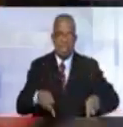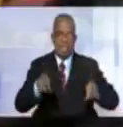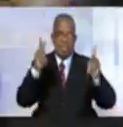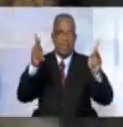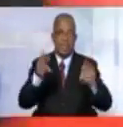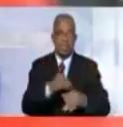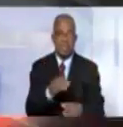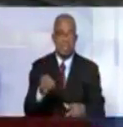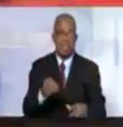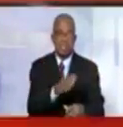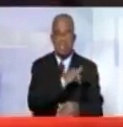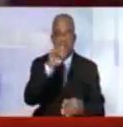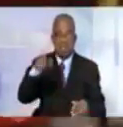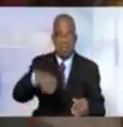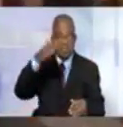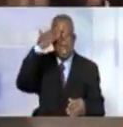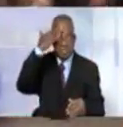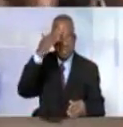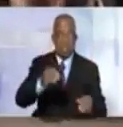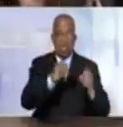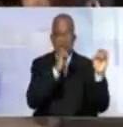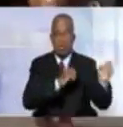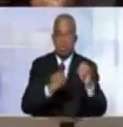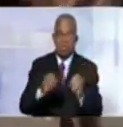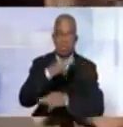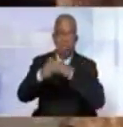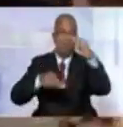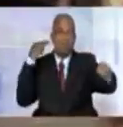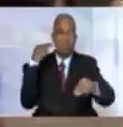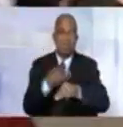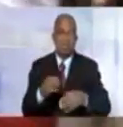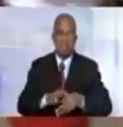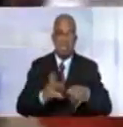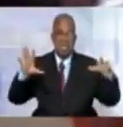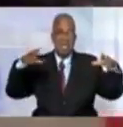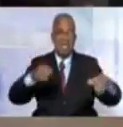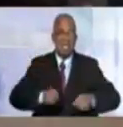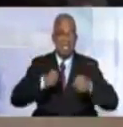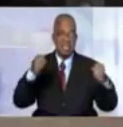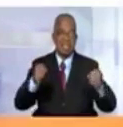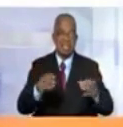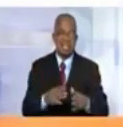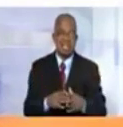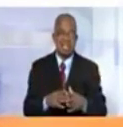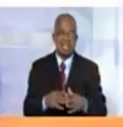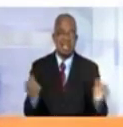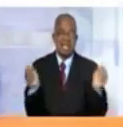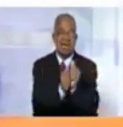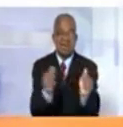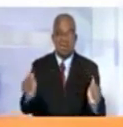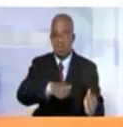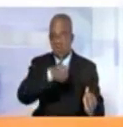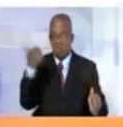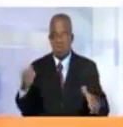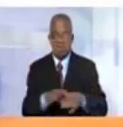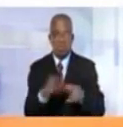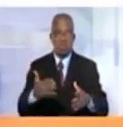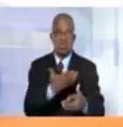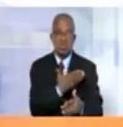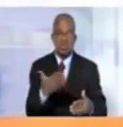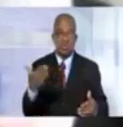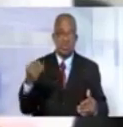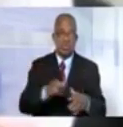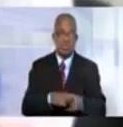pilotée notamment par l'organisation mondiale de la santé oms et l'unicef avec d'autres mesures la prise en charge